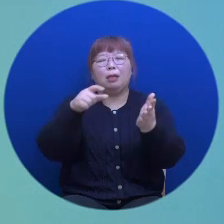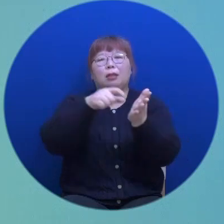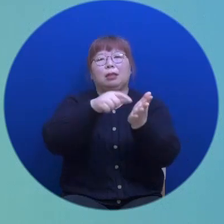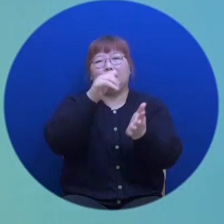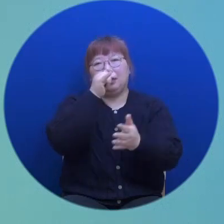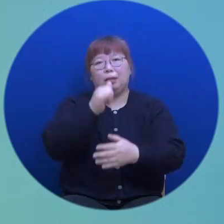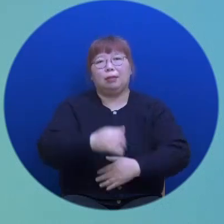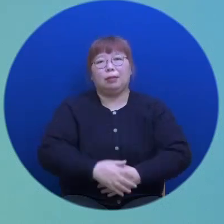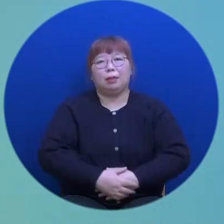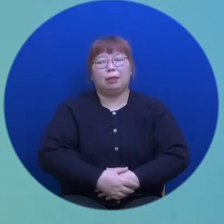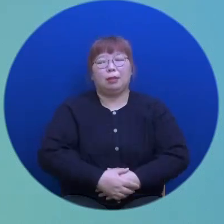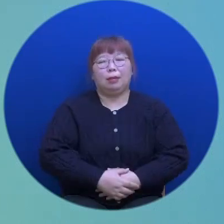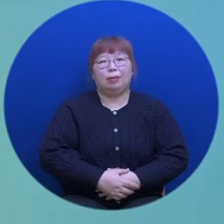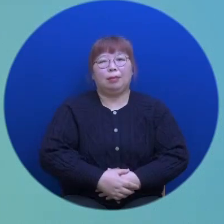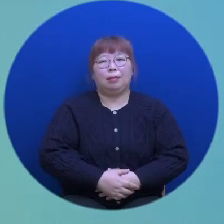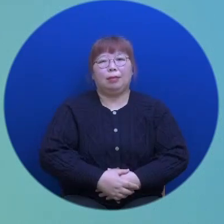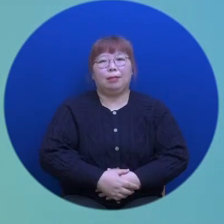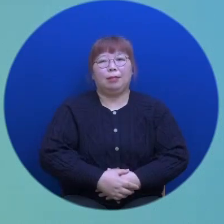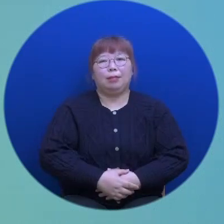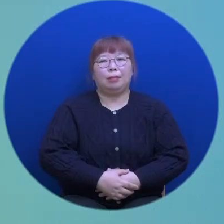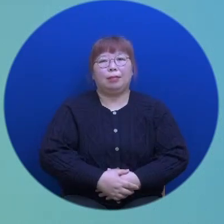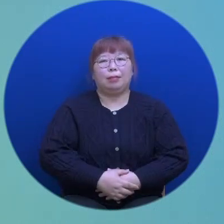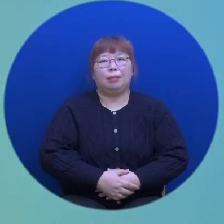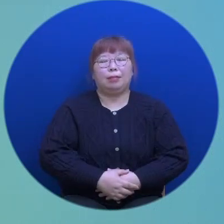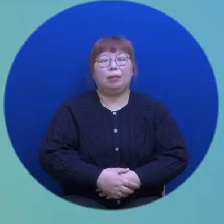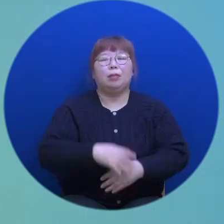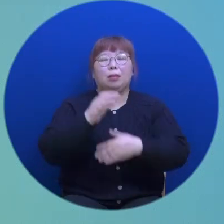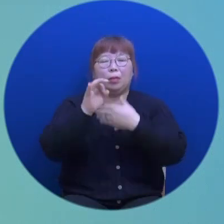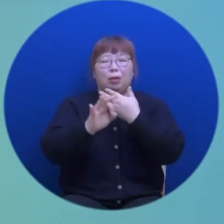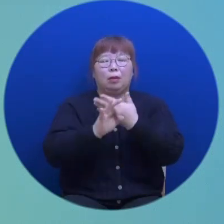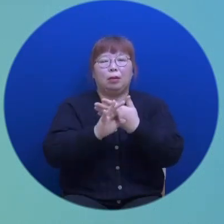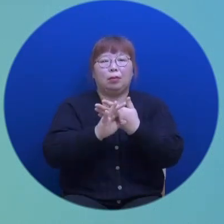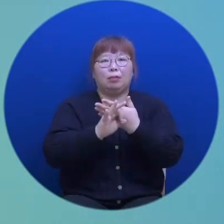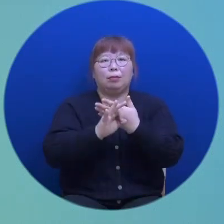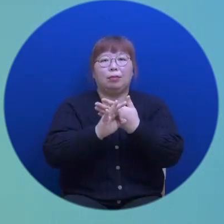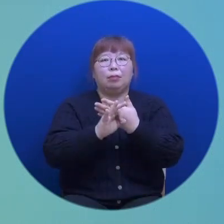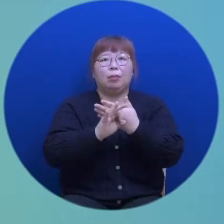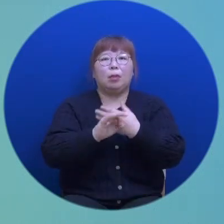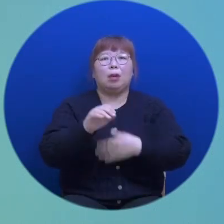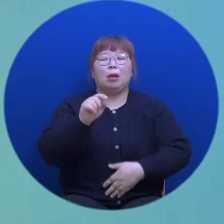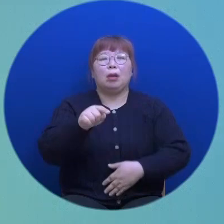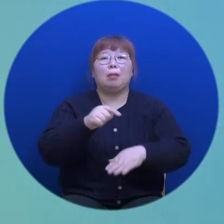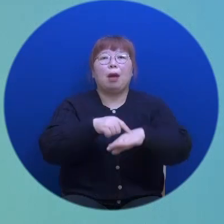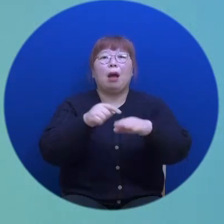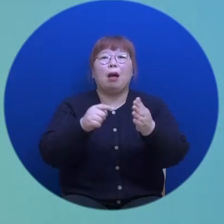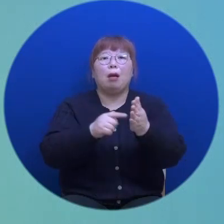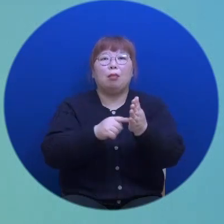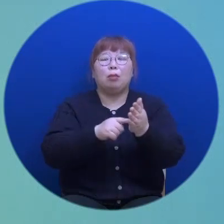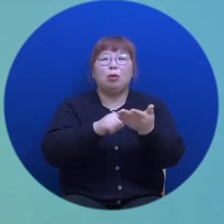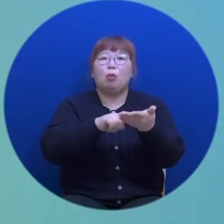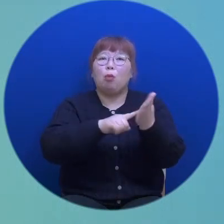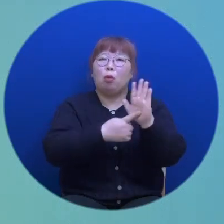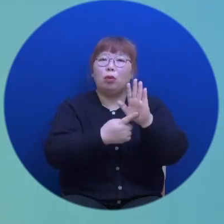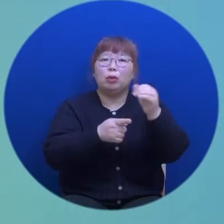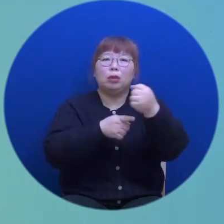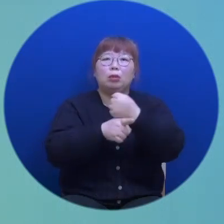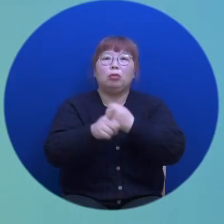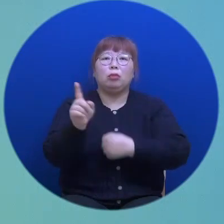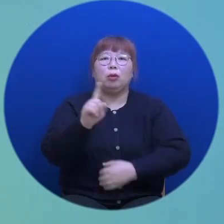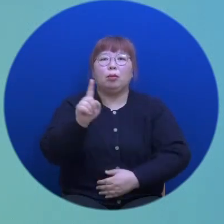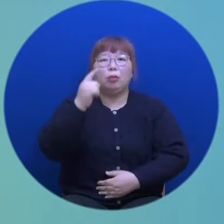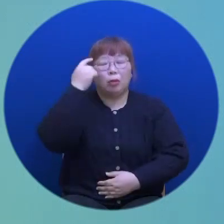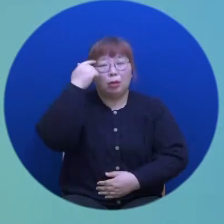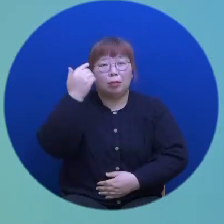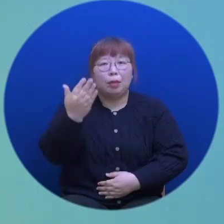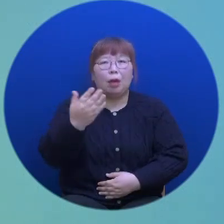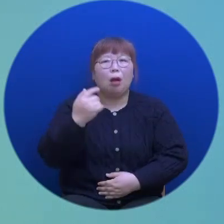있음을 믿으시기를 바랍니다. 그렇다면 이 마음을 보여주시는 이유가 무엇일까요?